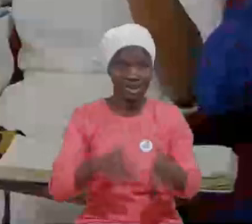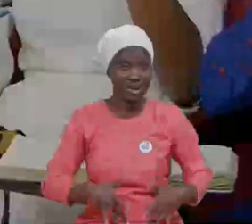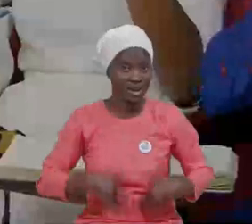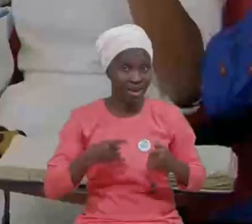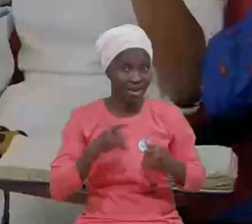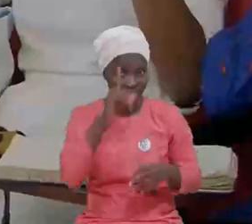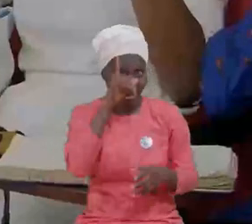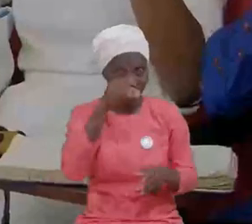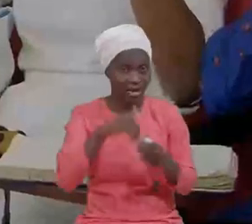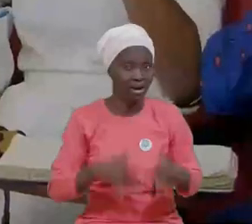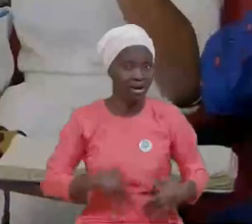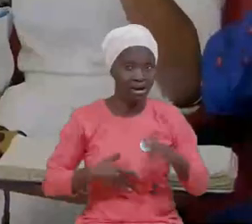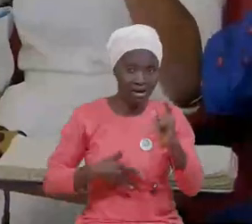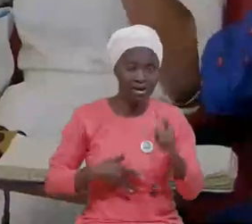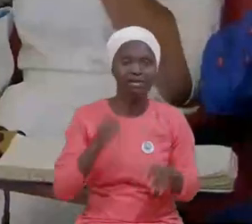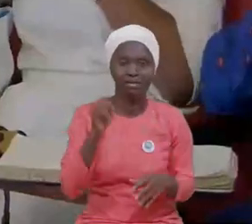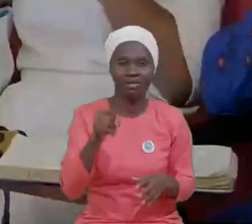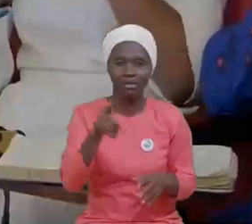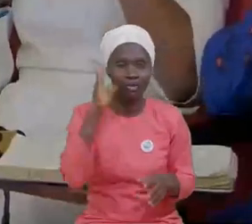réussir au nom de Jésus.